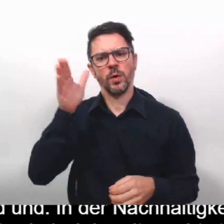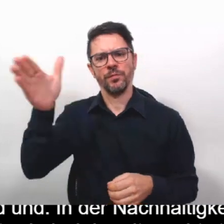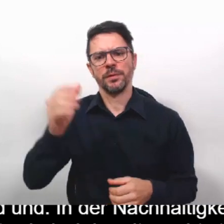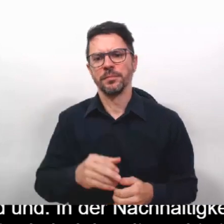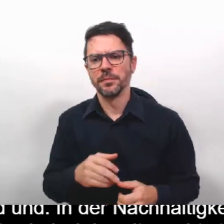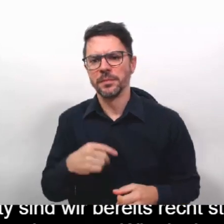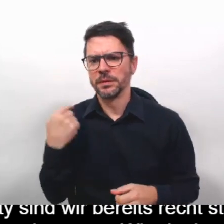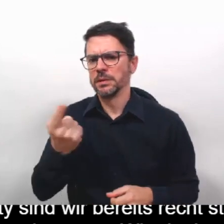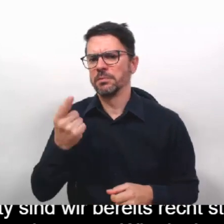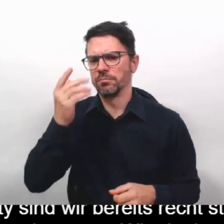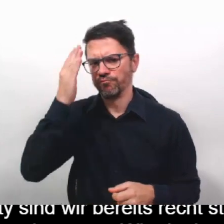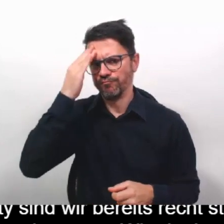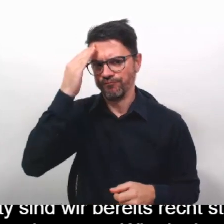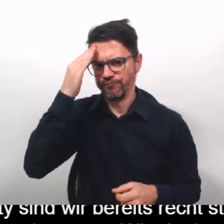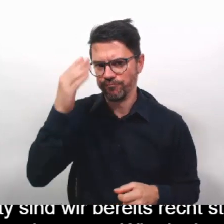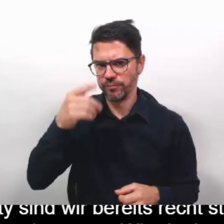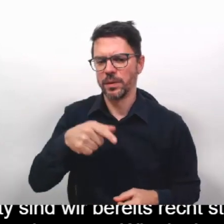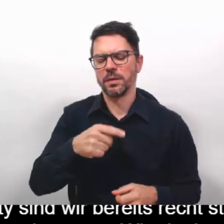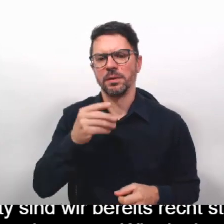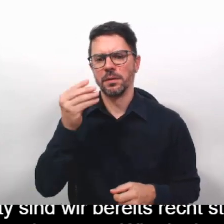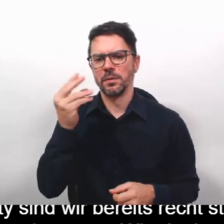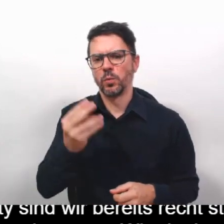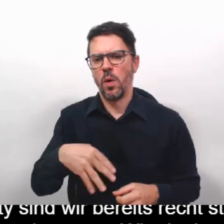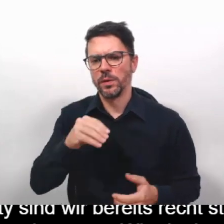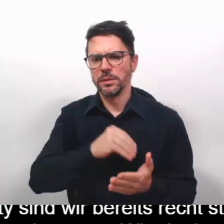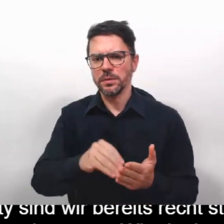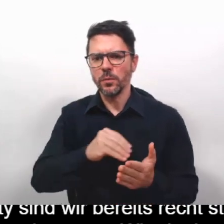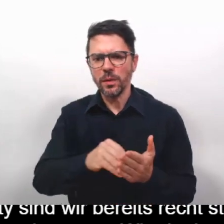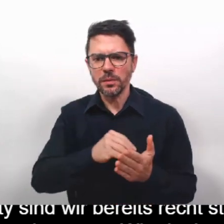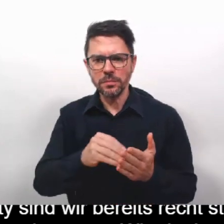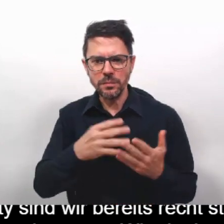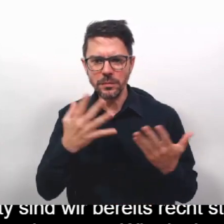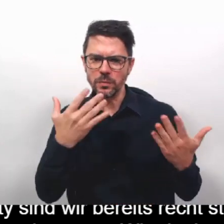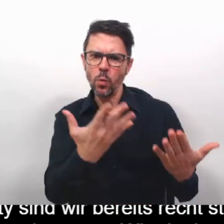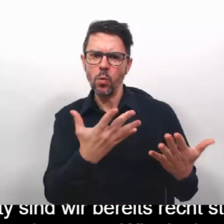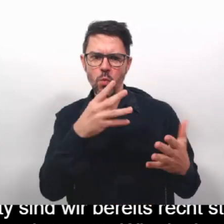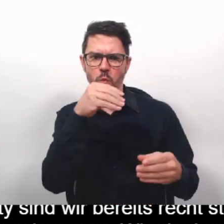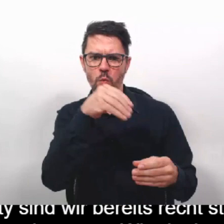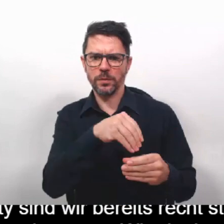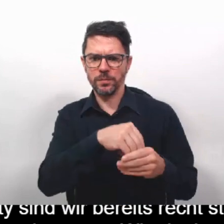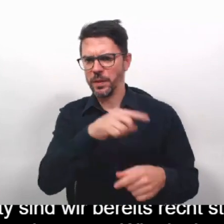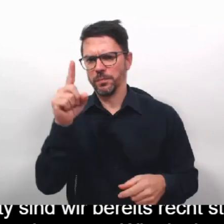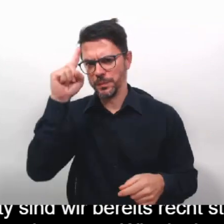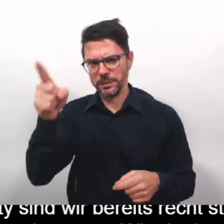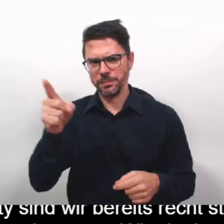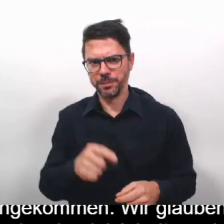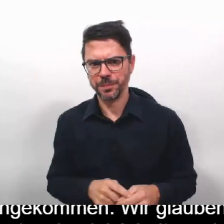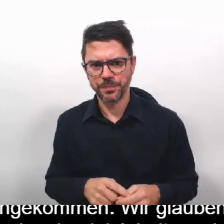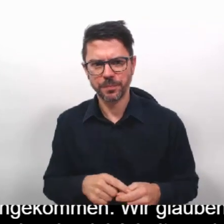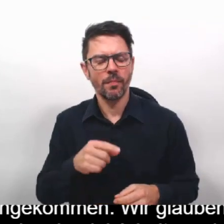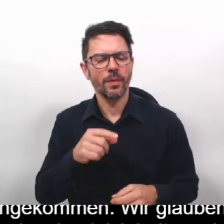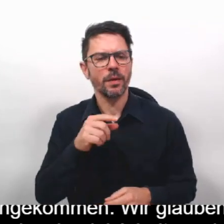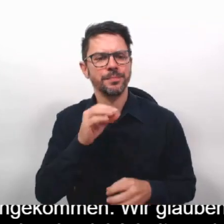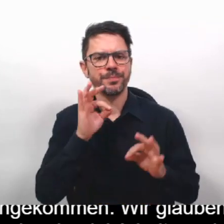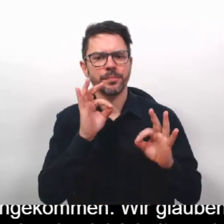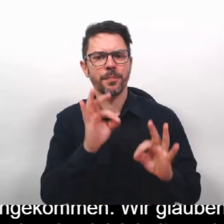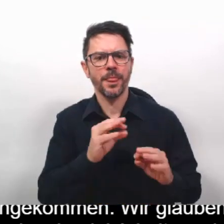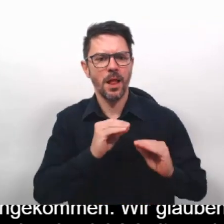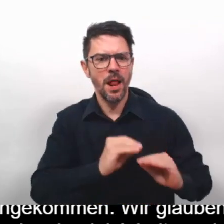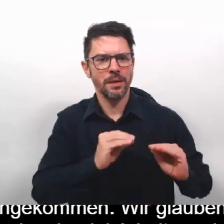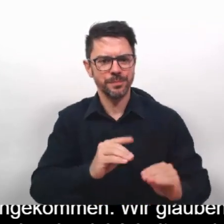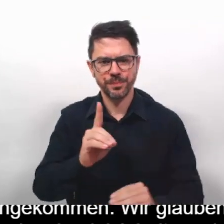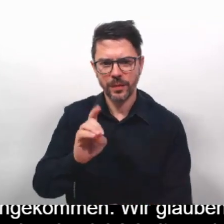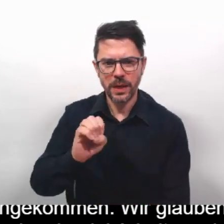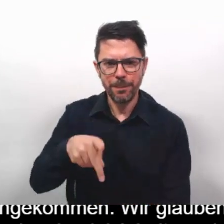haben. Wir freuen uns auf die Weiterarbeit und hoffen, dass wir intensiv dabei sein können. Vielen Dank. Vielen